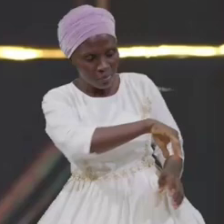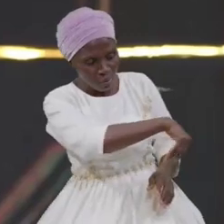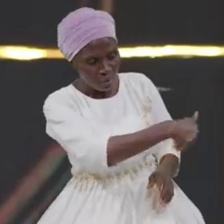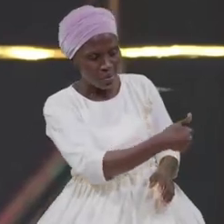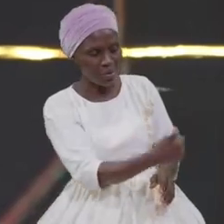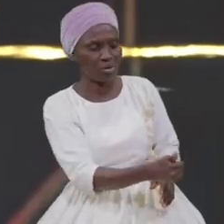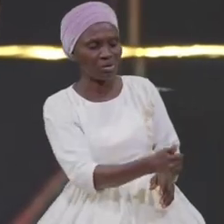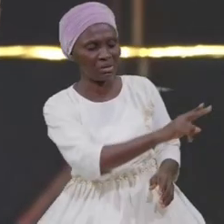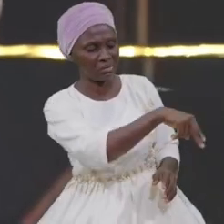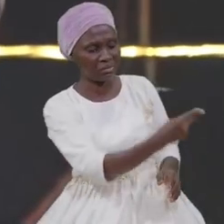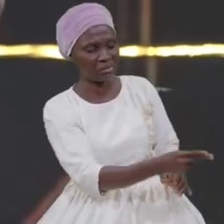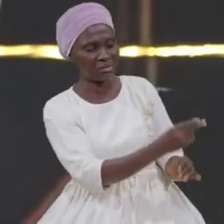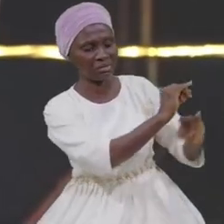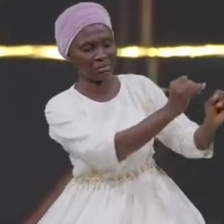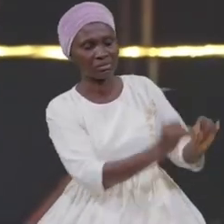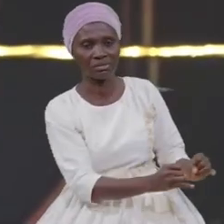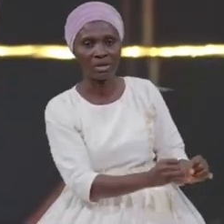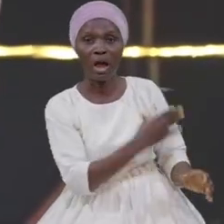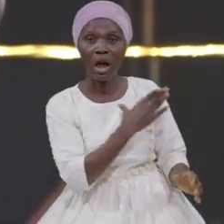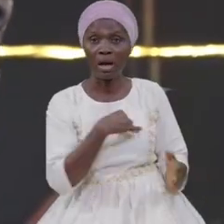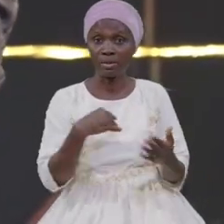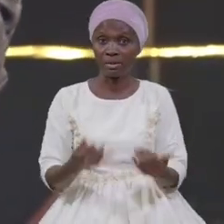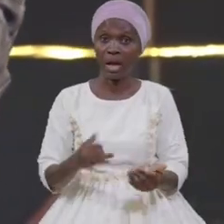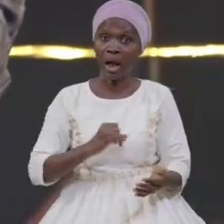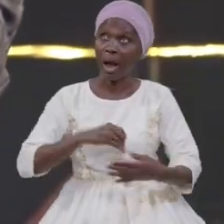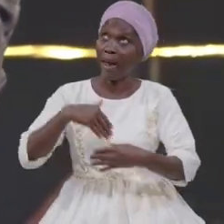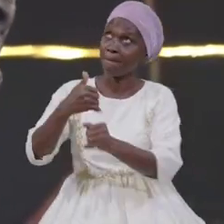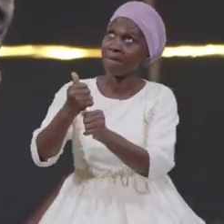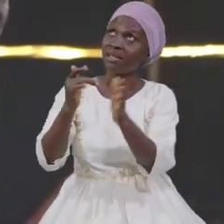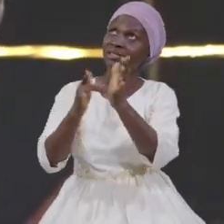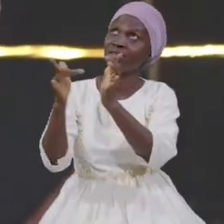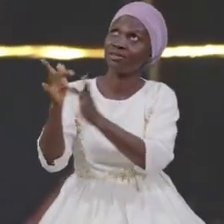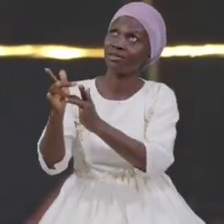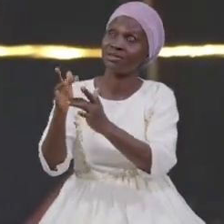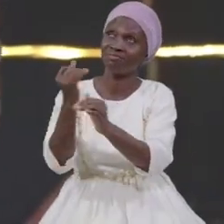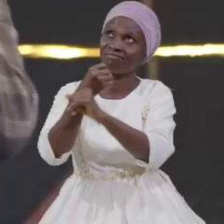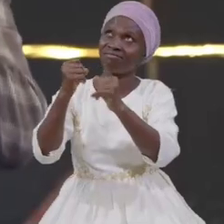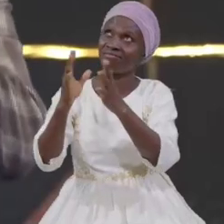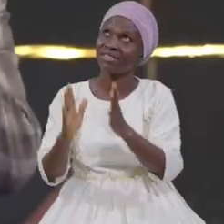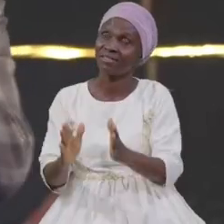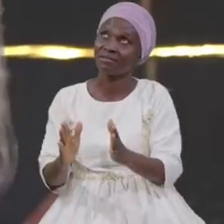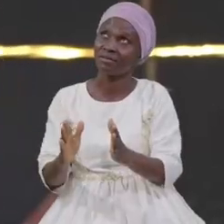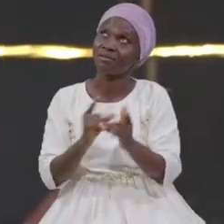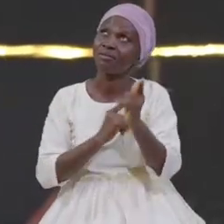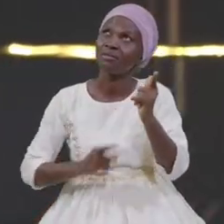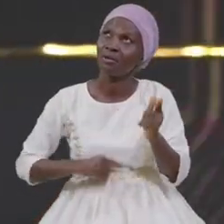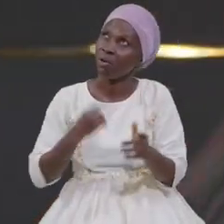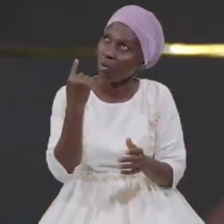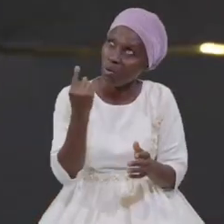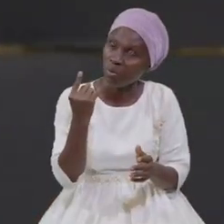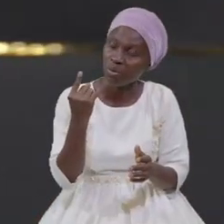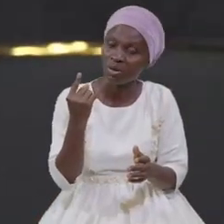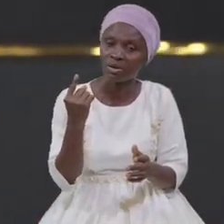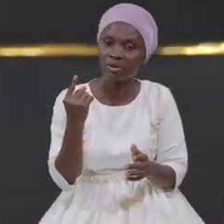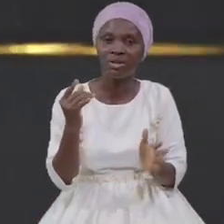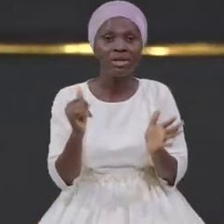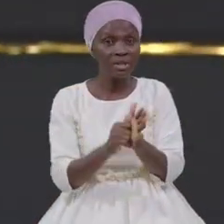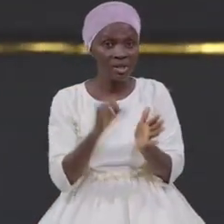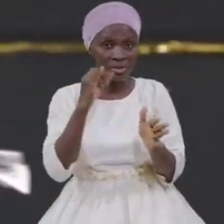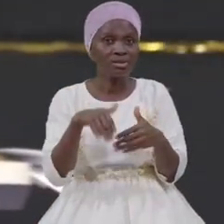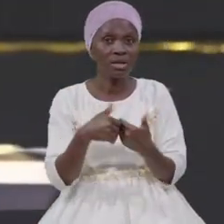entité et je fais de Jésus le Sauveur, le Seigneur, et seul. C'est comme